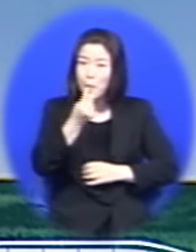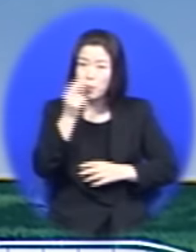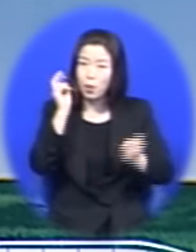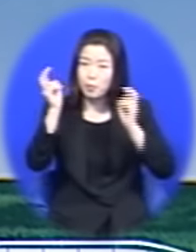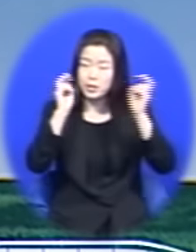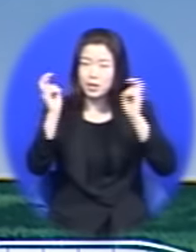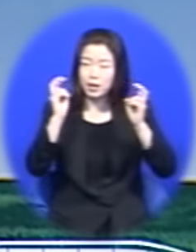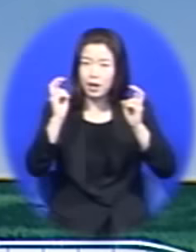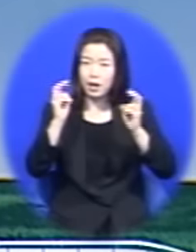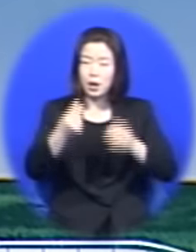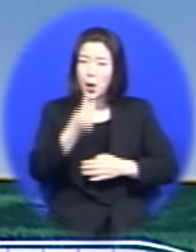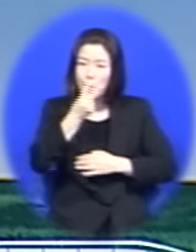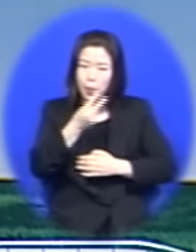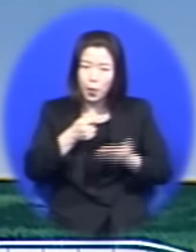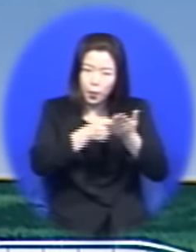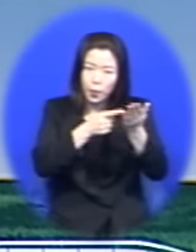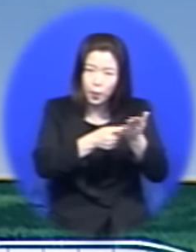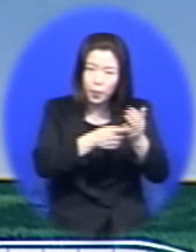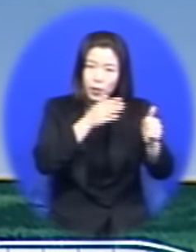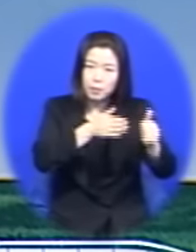들라고 사람들에게 권하듯이